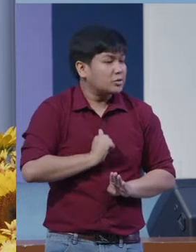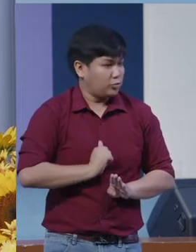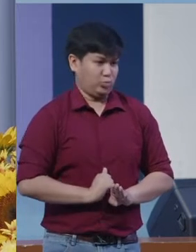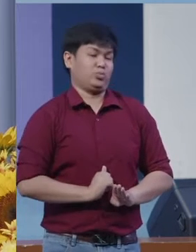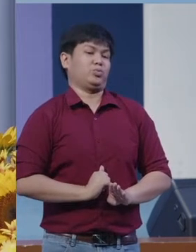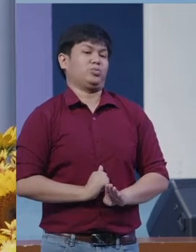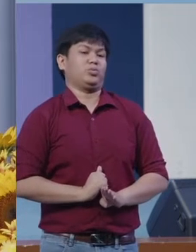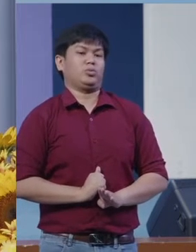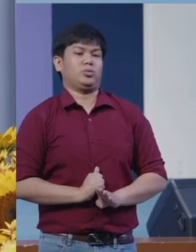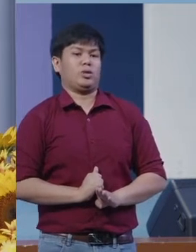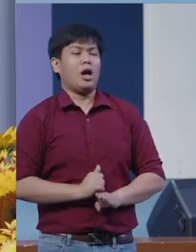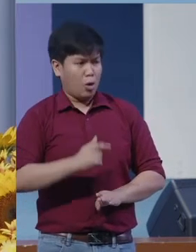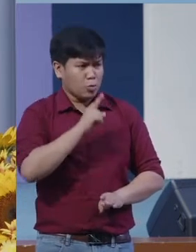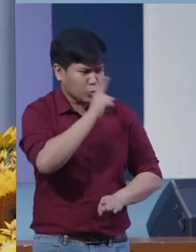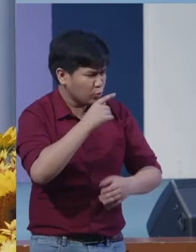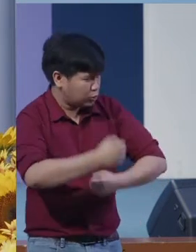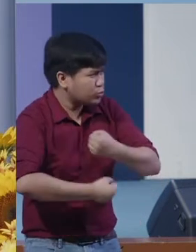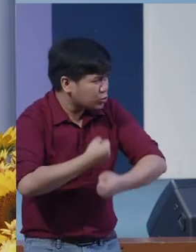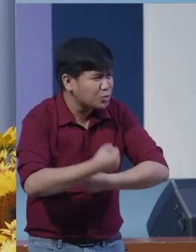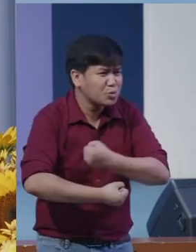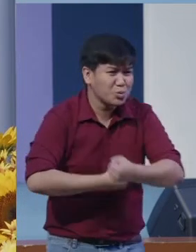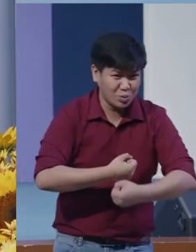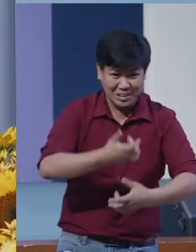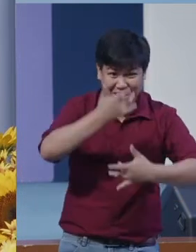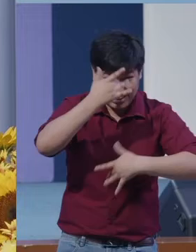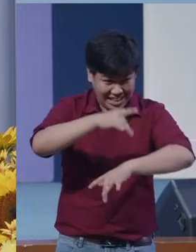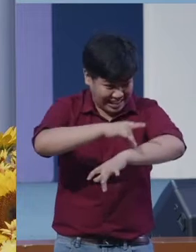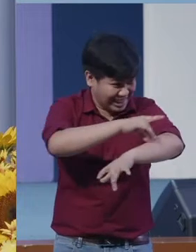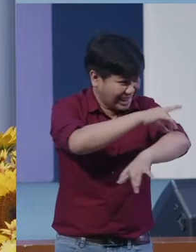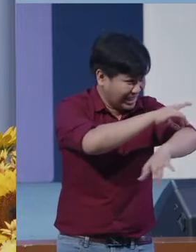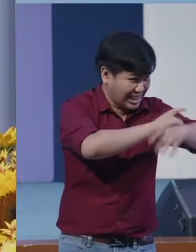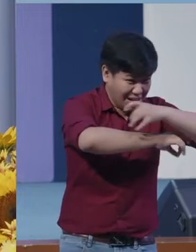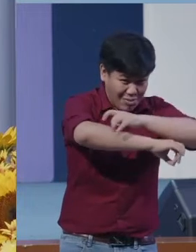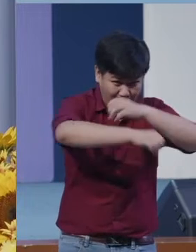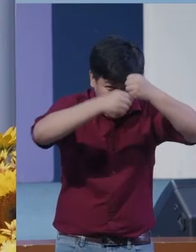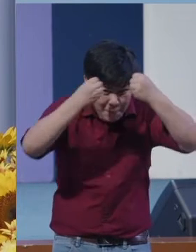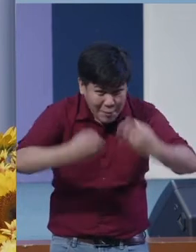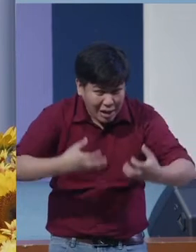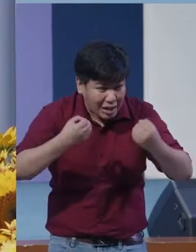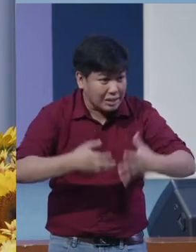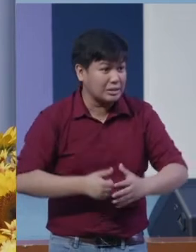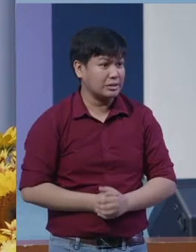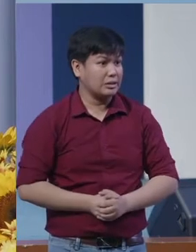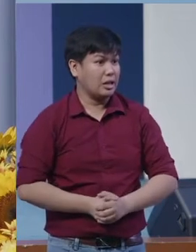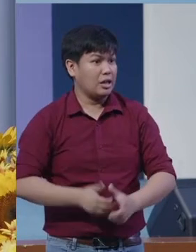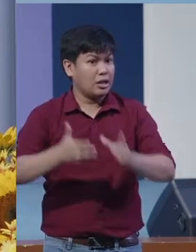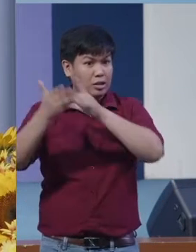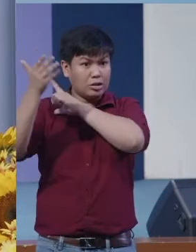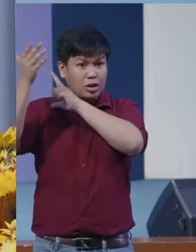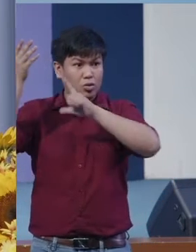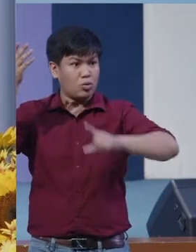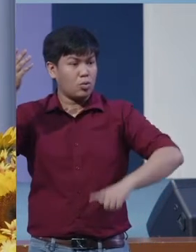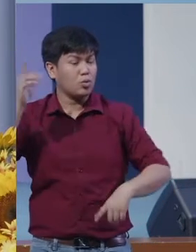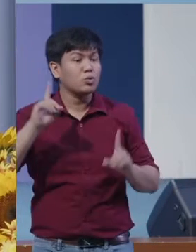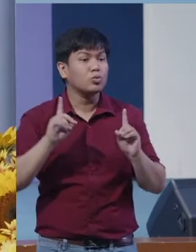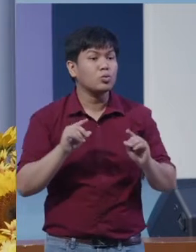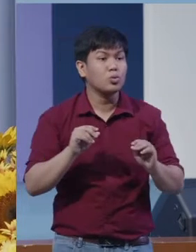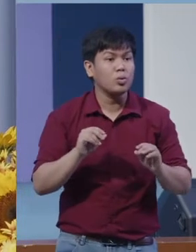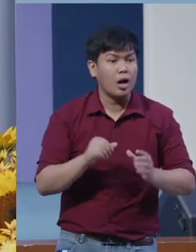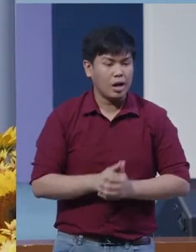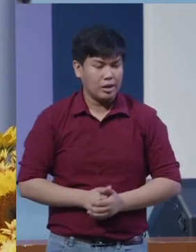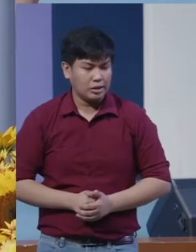talagang naghirap, nagdusa. Alam naman natin kung bakit. Pinabayaan siya ng Panginoon na subukin ni